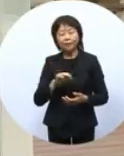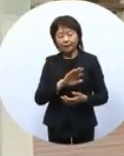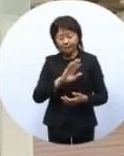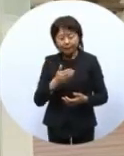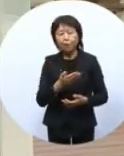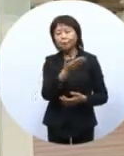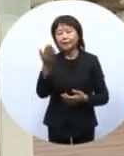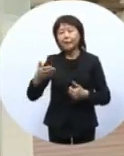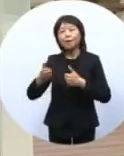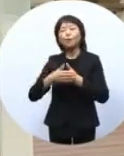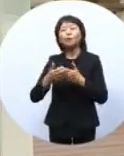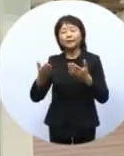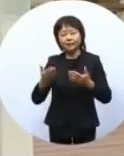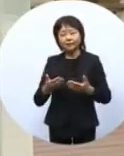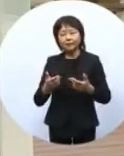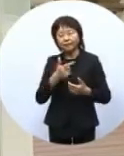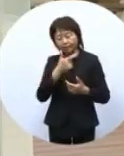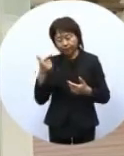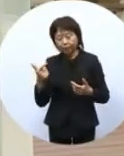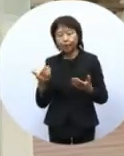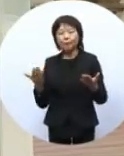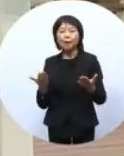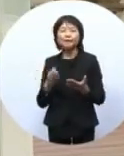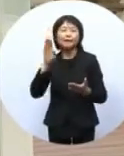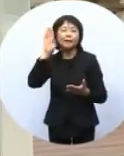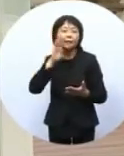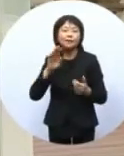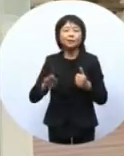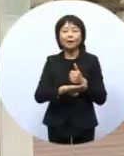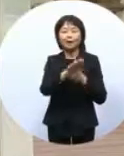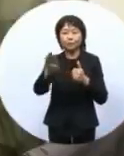くれていて、とっても働きやすい環境です。